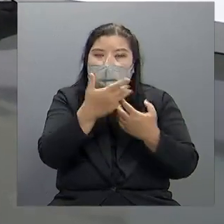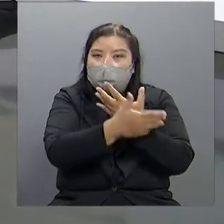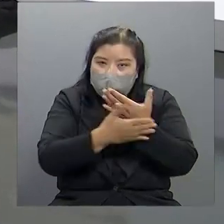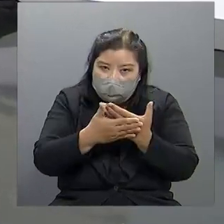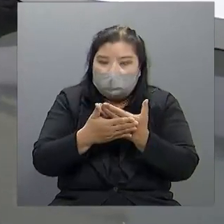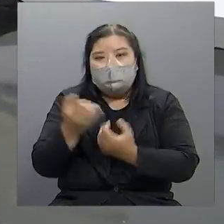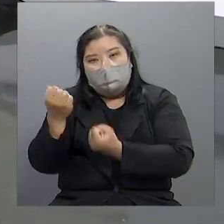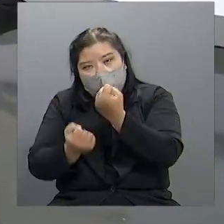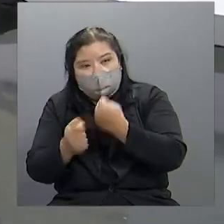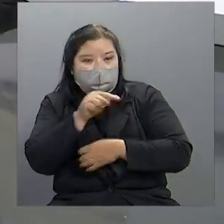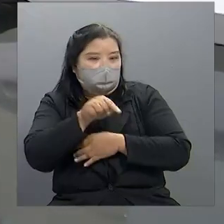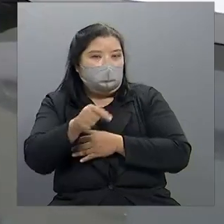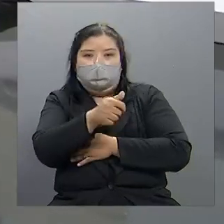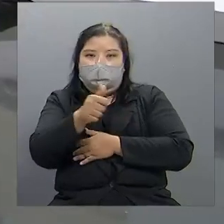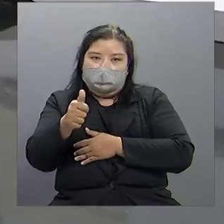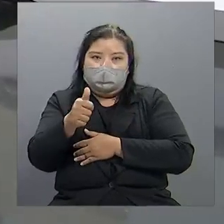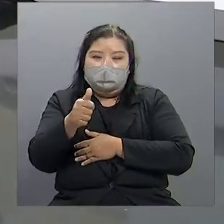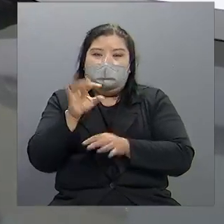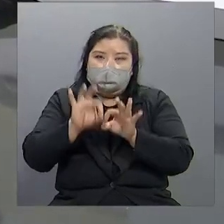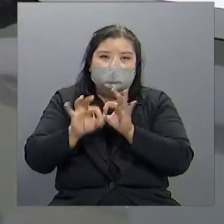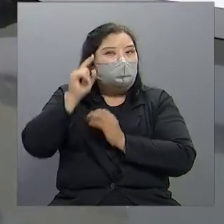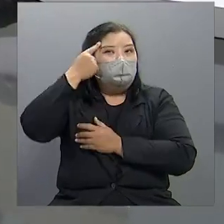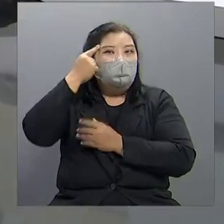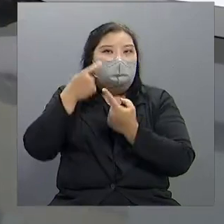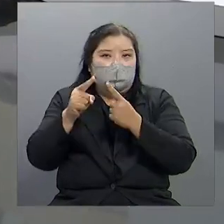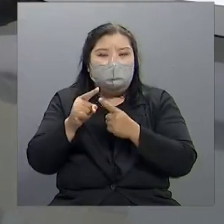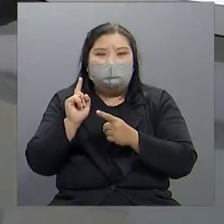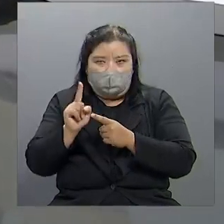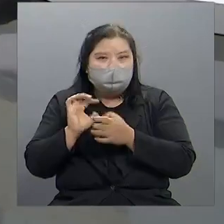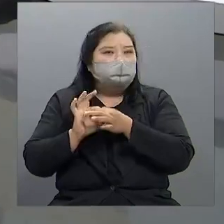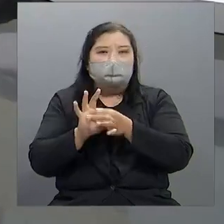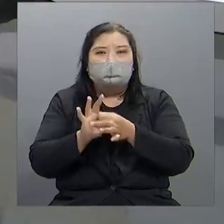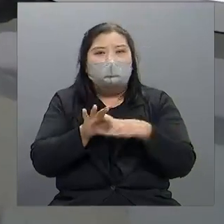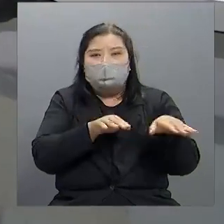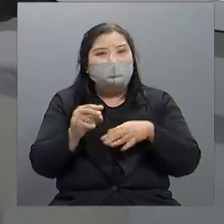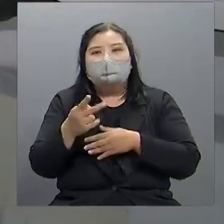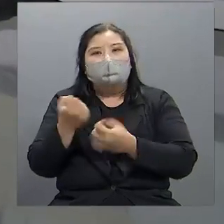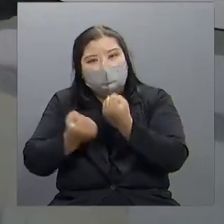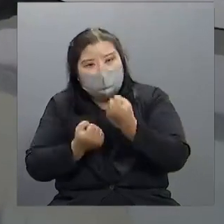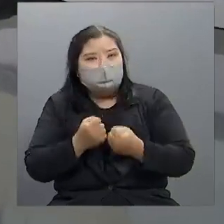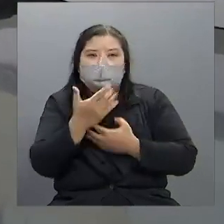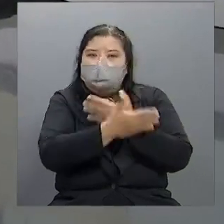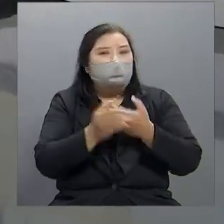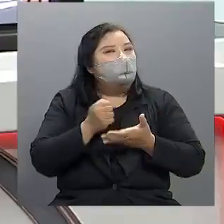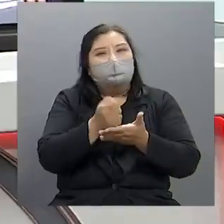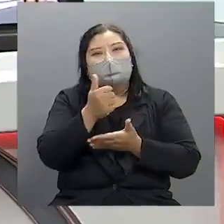ไฟคุ้มมากกว่ากันแต่ถือว่าต้องทำคู่ขนานกันแล้วจะถือว่าคุ้มในช่วงเวลานี้ค่ะ ค่ะขอบคุณคุณพิมพ์พิมลค่ะ